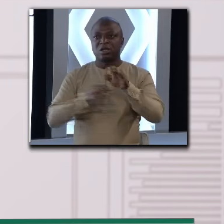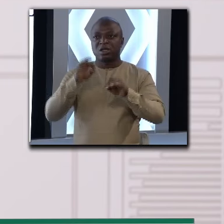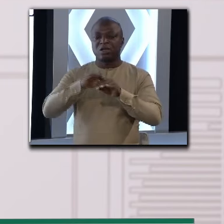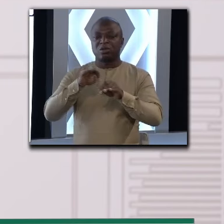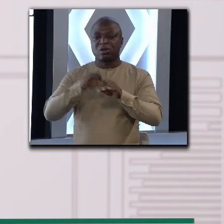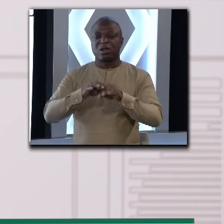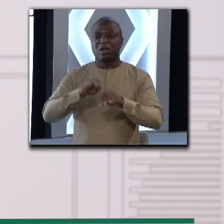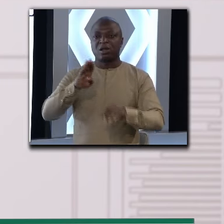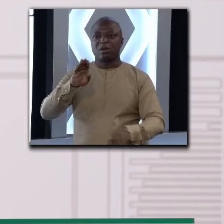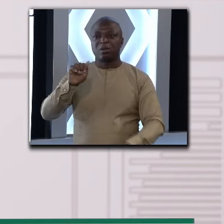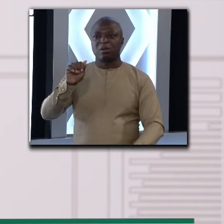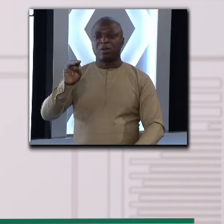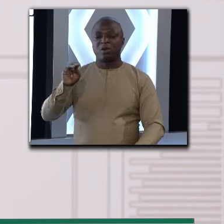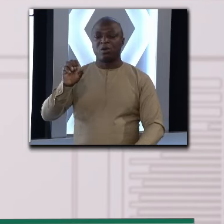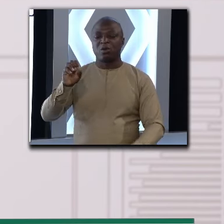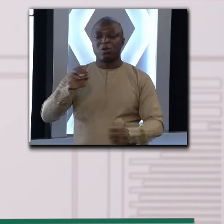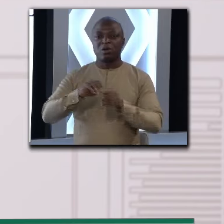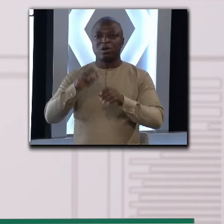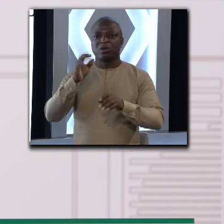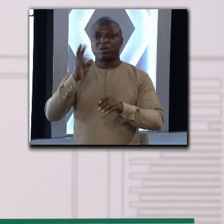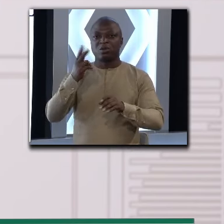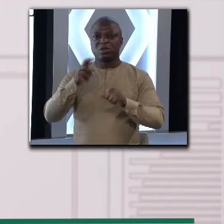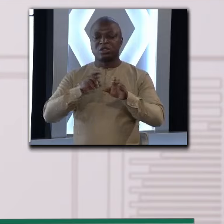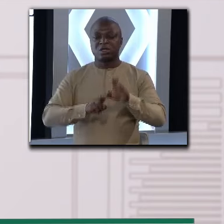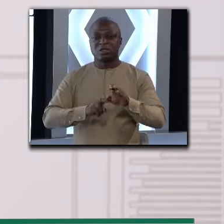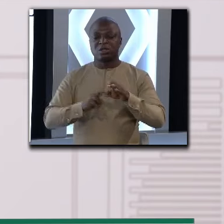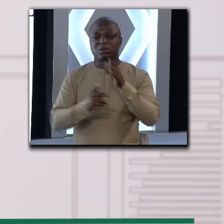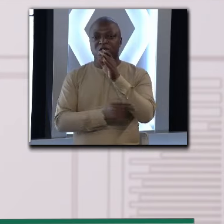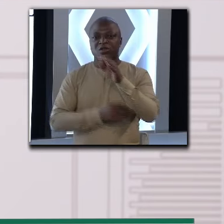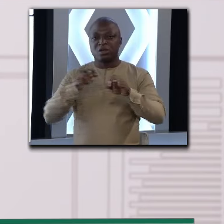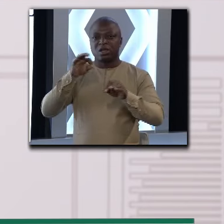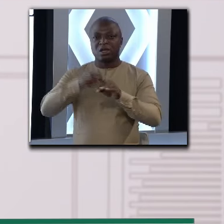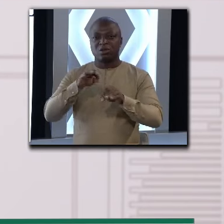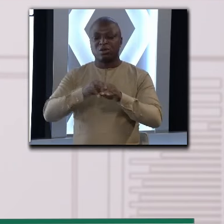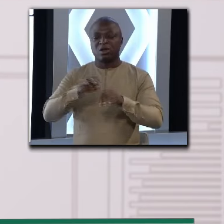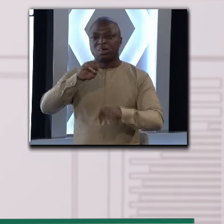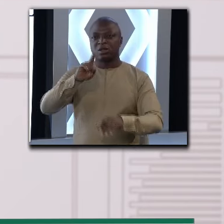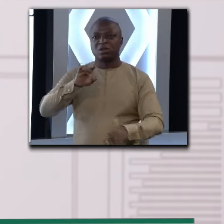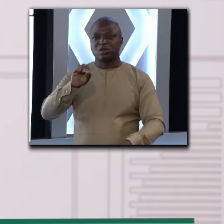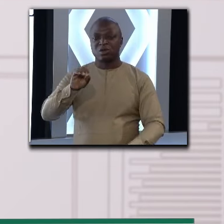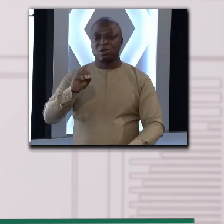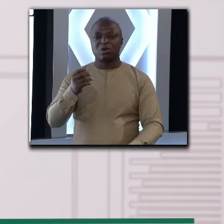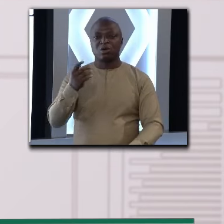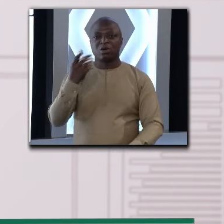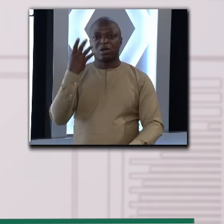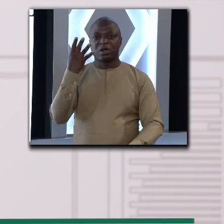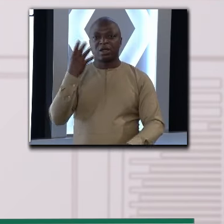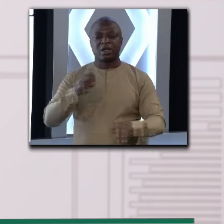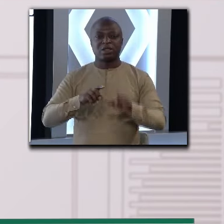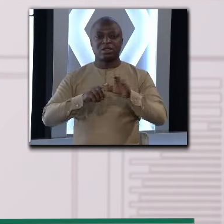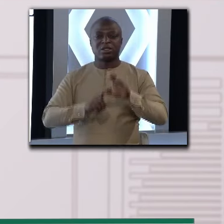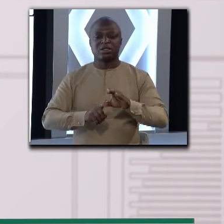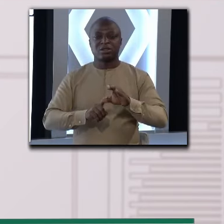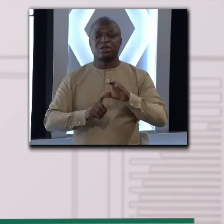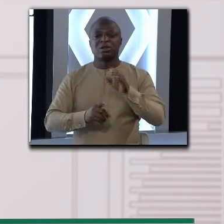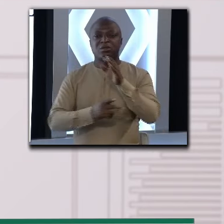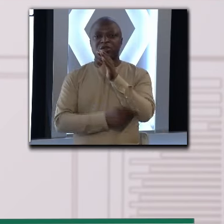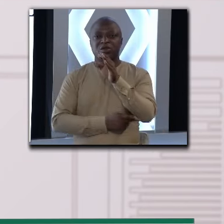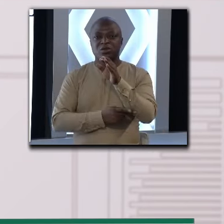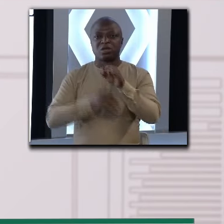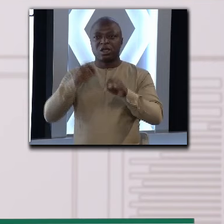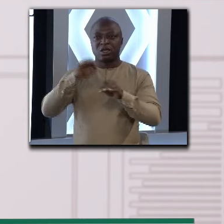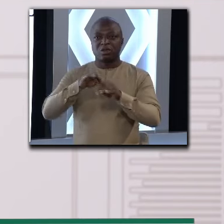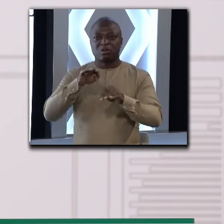électorale Bamono, 2 sièges. Circonscription électorale Zio, 4 sièges.